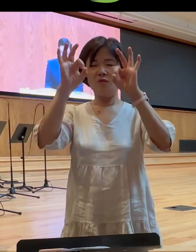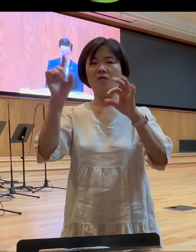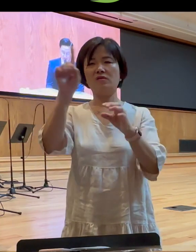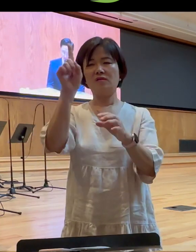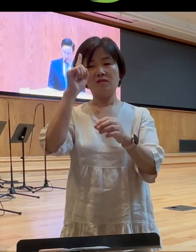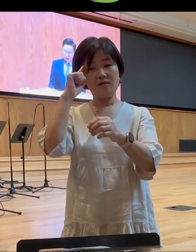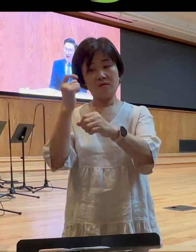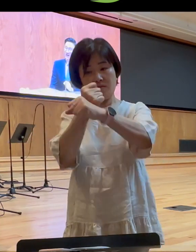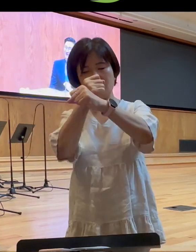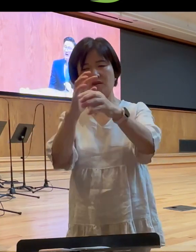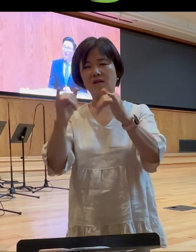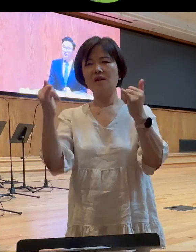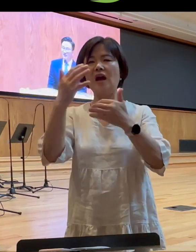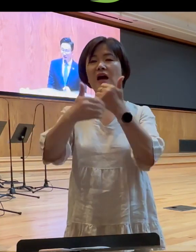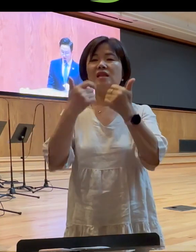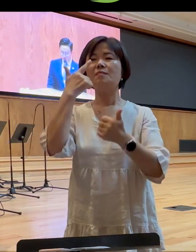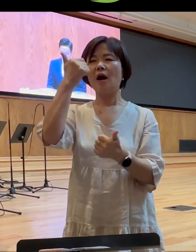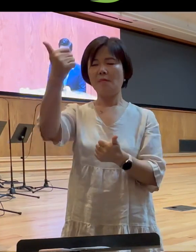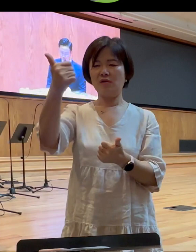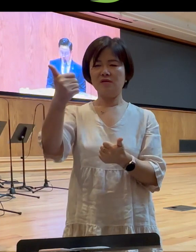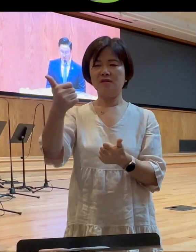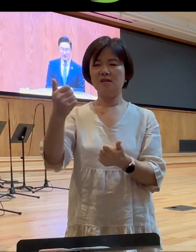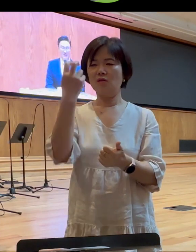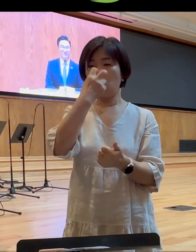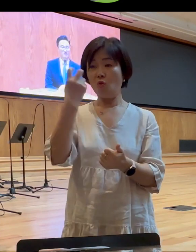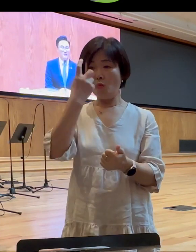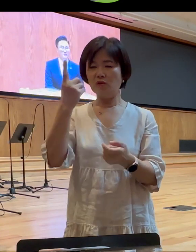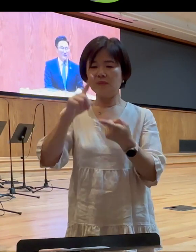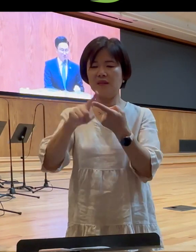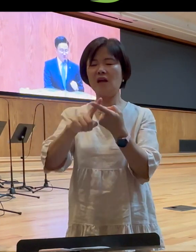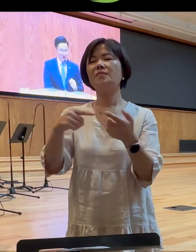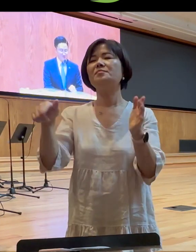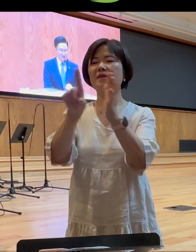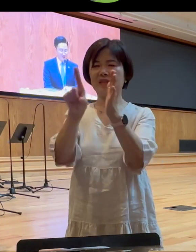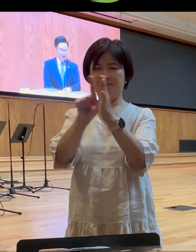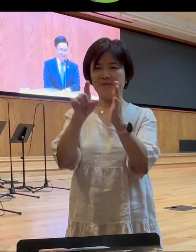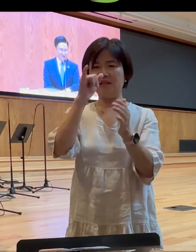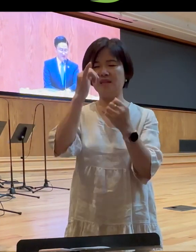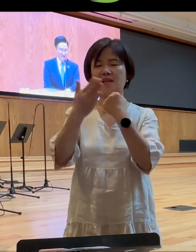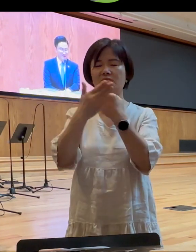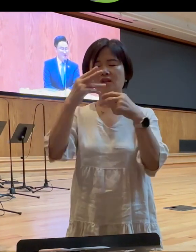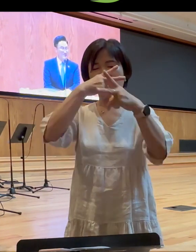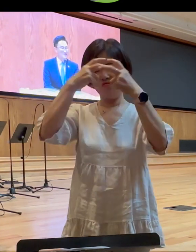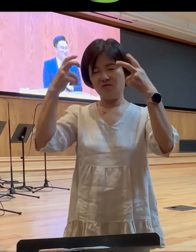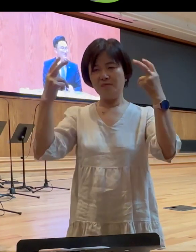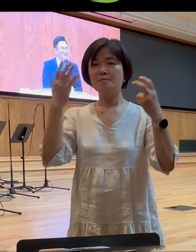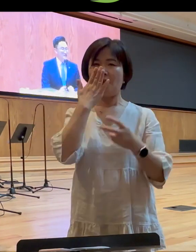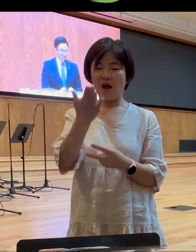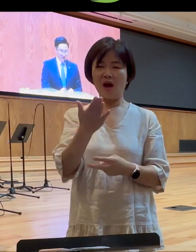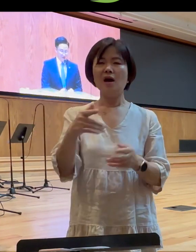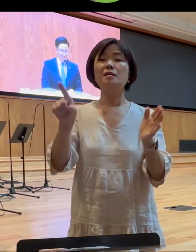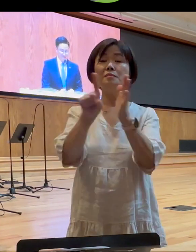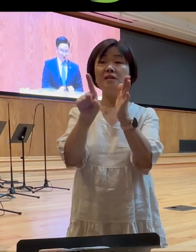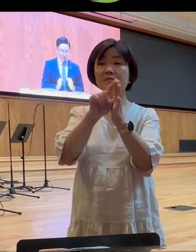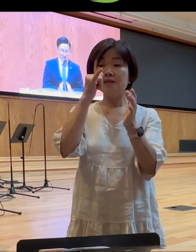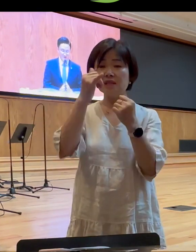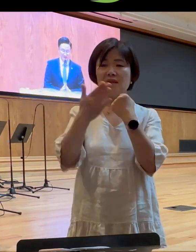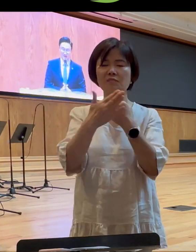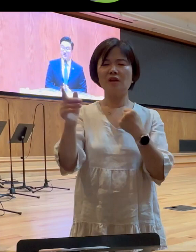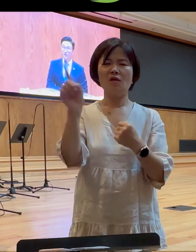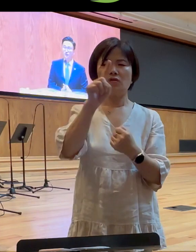신학자는 하나님 아버지의 돌보심에 대한 믿음이라고 해석하기도 합니다. 믿기 때문에